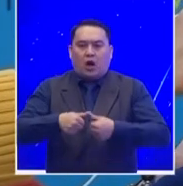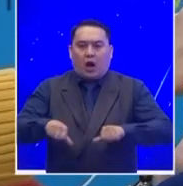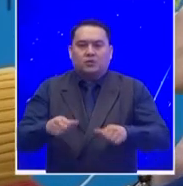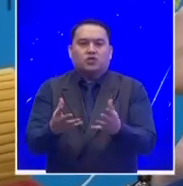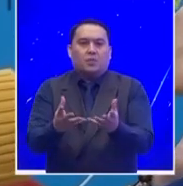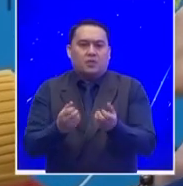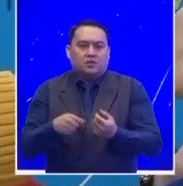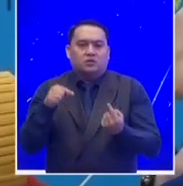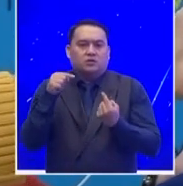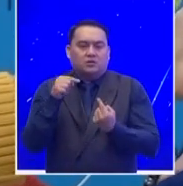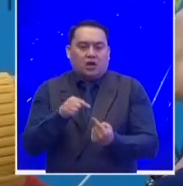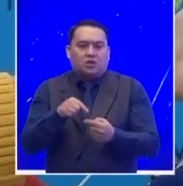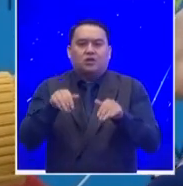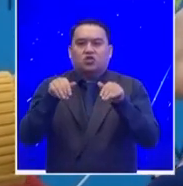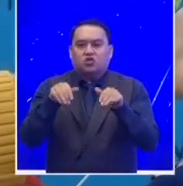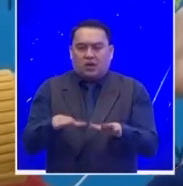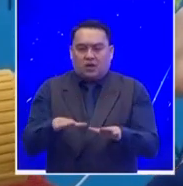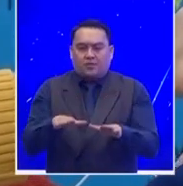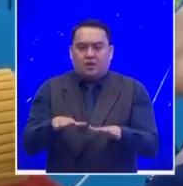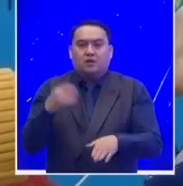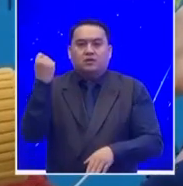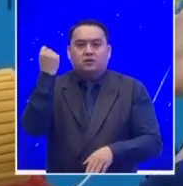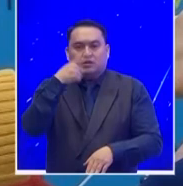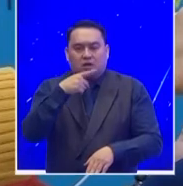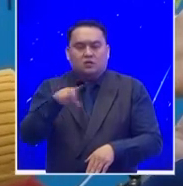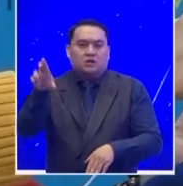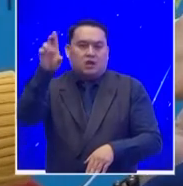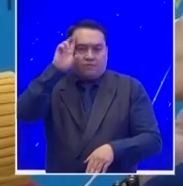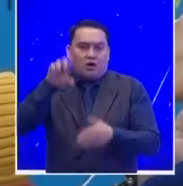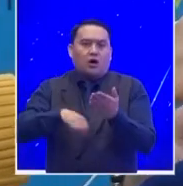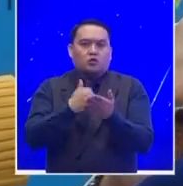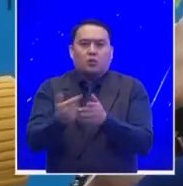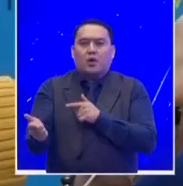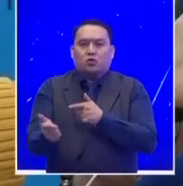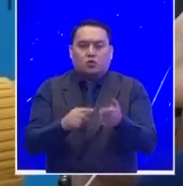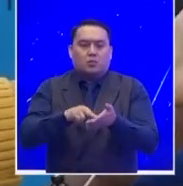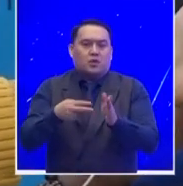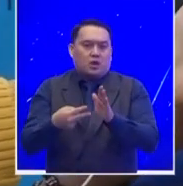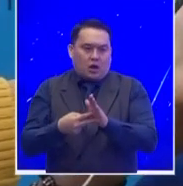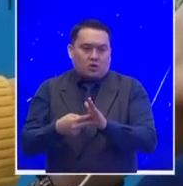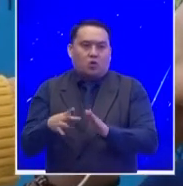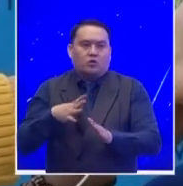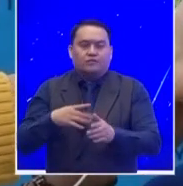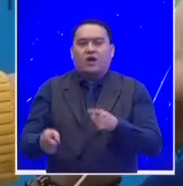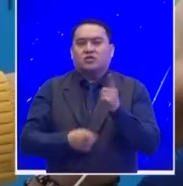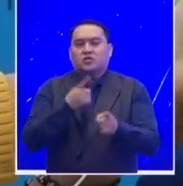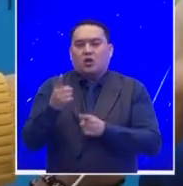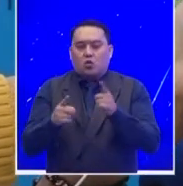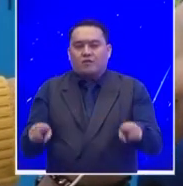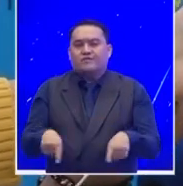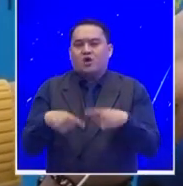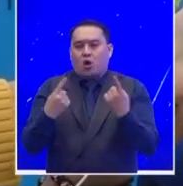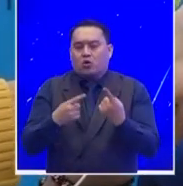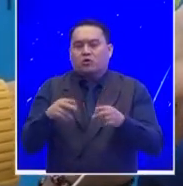приняты соответствующие решения. Как вы знаете, глава государства поручил им подготовить план по восстановлению всех разрушенных домов